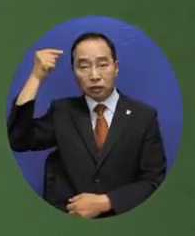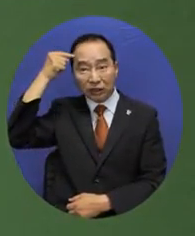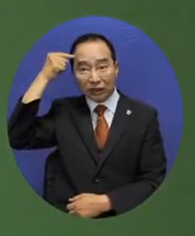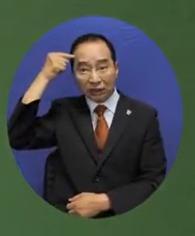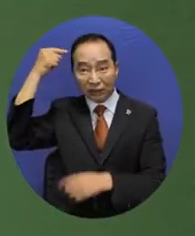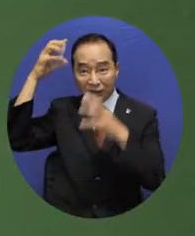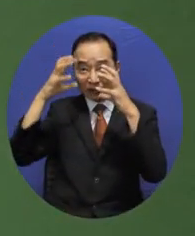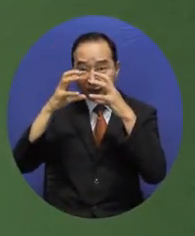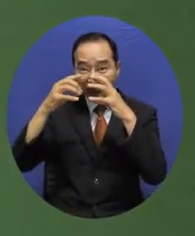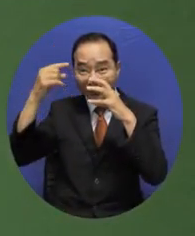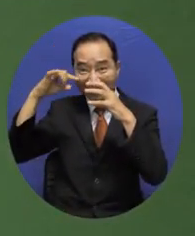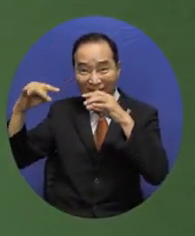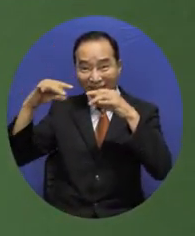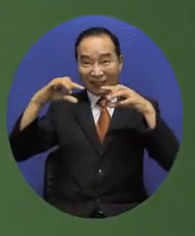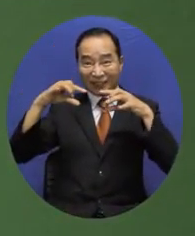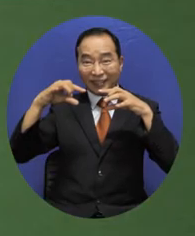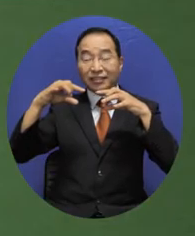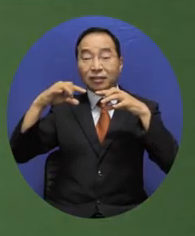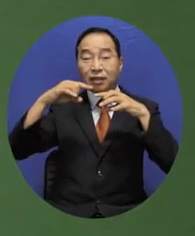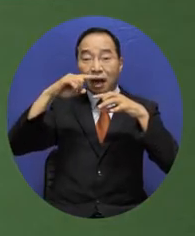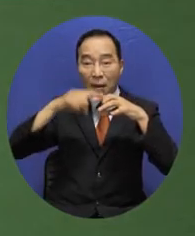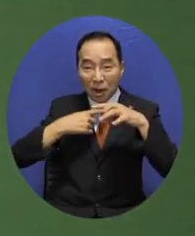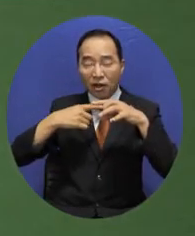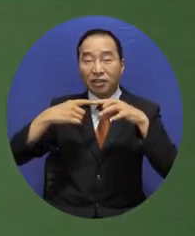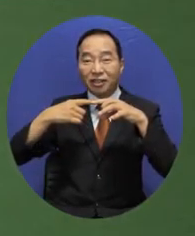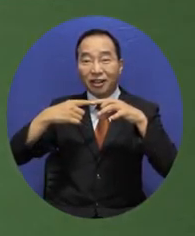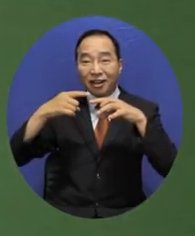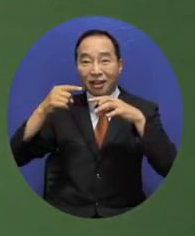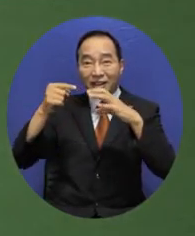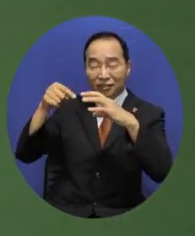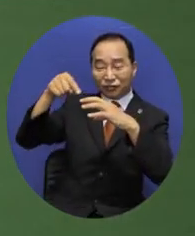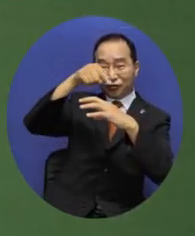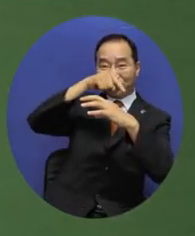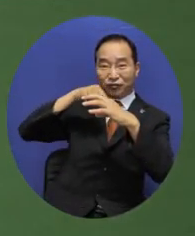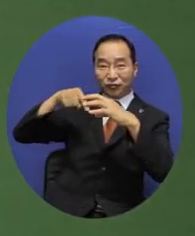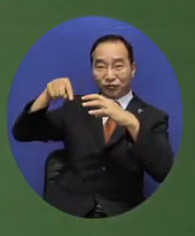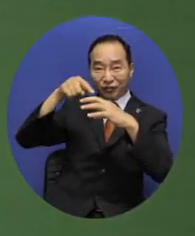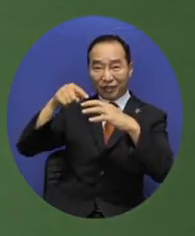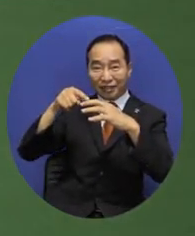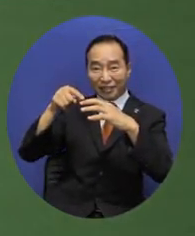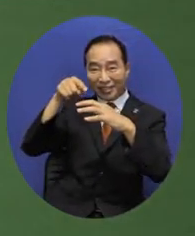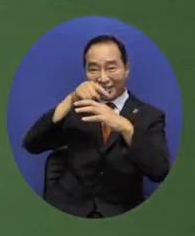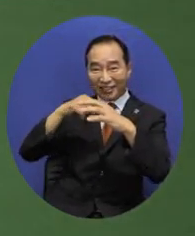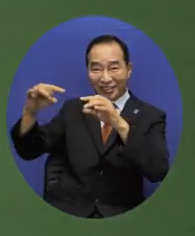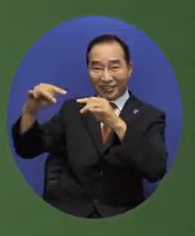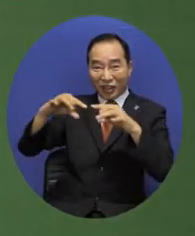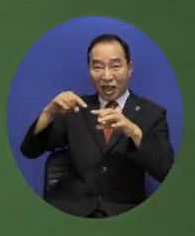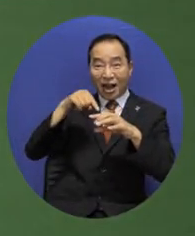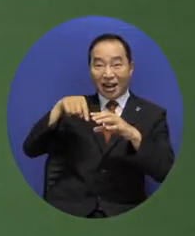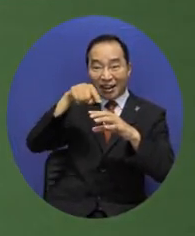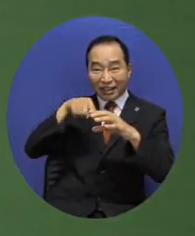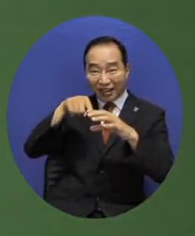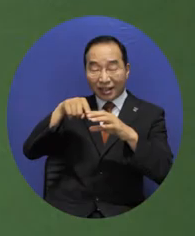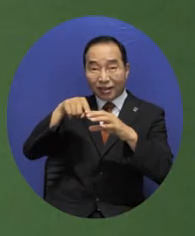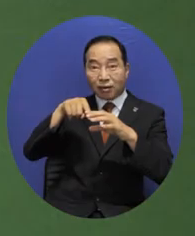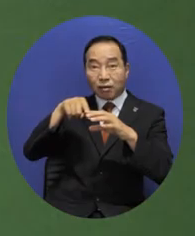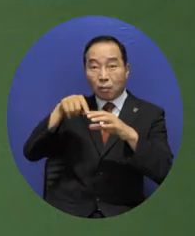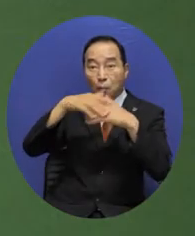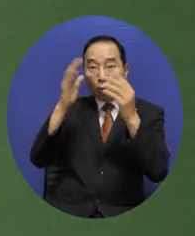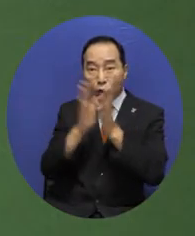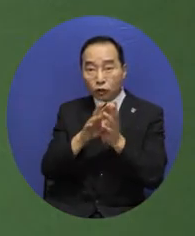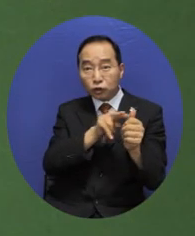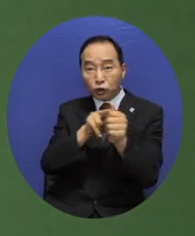전달되고 시신경세포가 전기신호로 바꿔서 연합신경세포한테 전달합니다. 그럼 연합신경세포가 모든